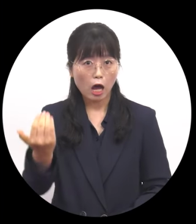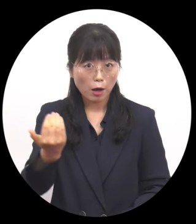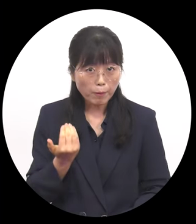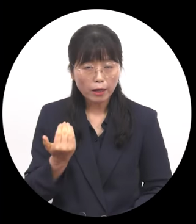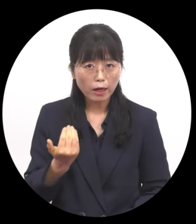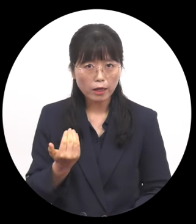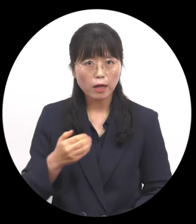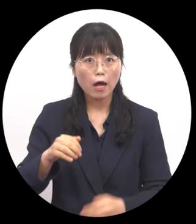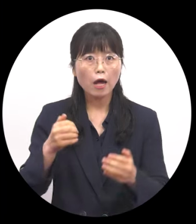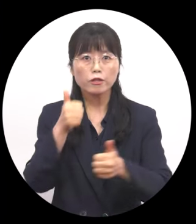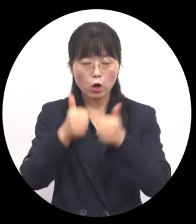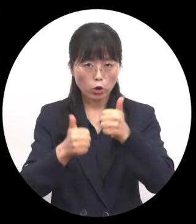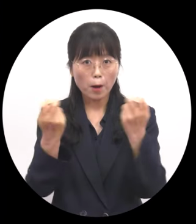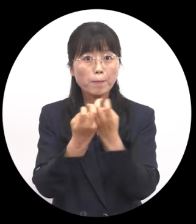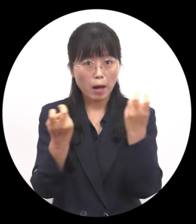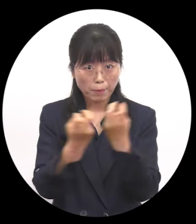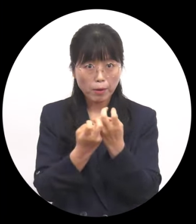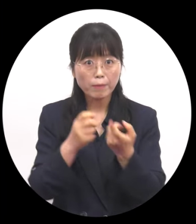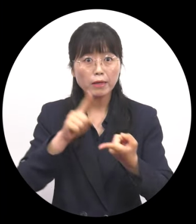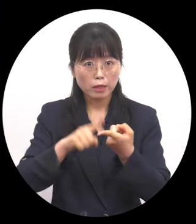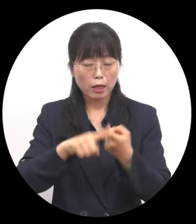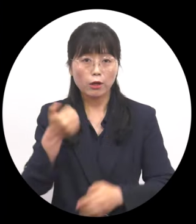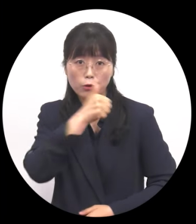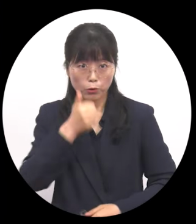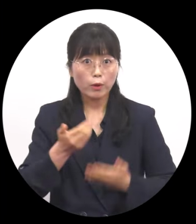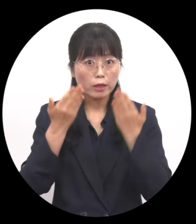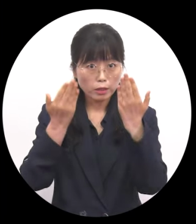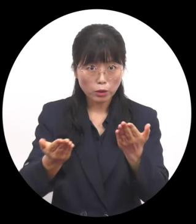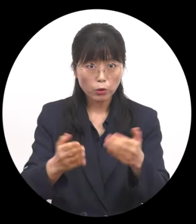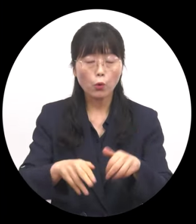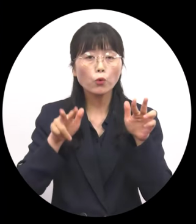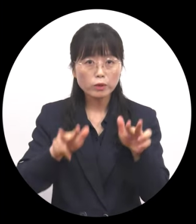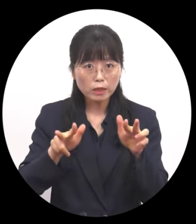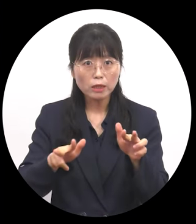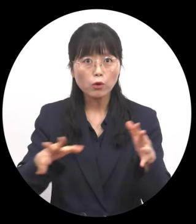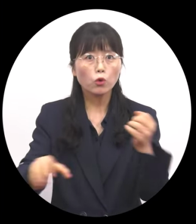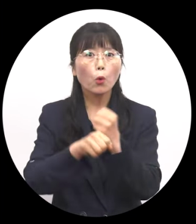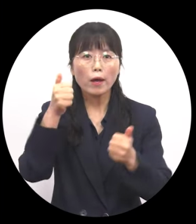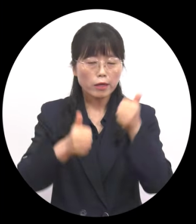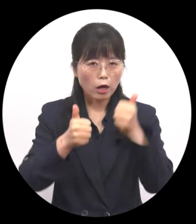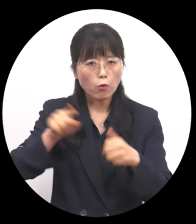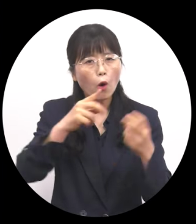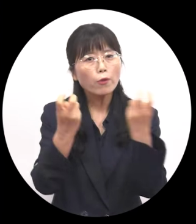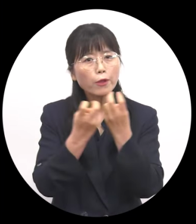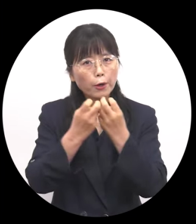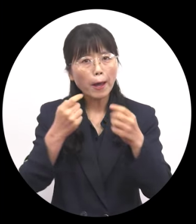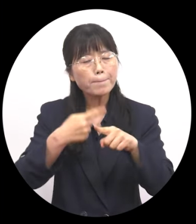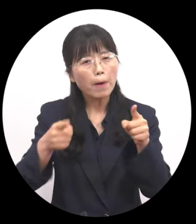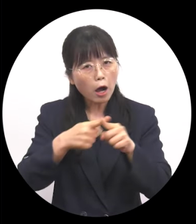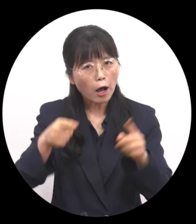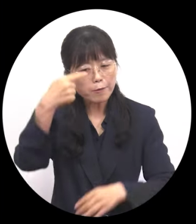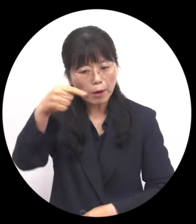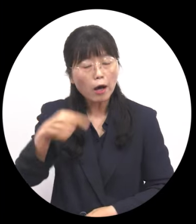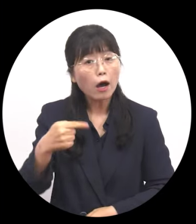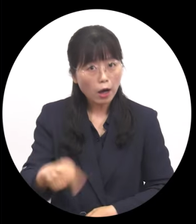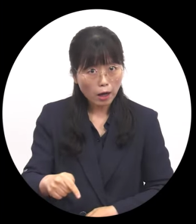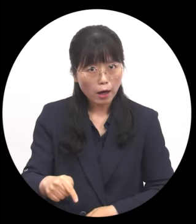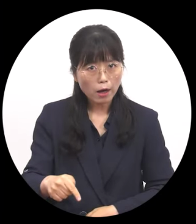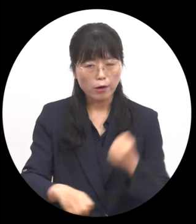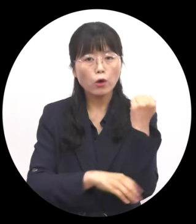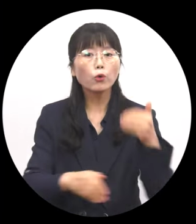앞에까지는 제가 전형 방법에 대해서 말씀을 드렸고요. 이제는 종합전형에서 어떻게 평가를 하는지에 대한